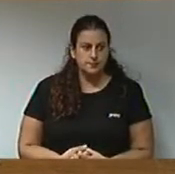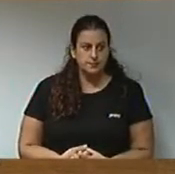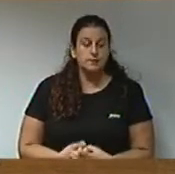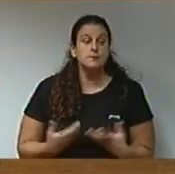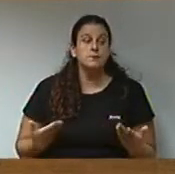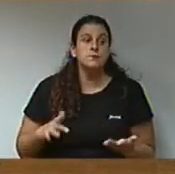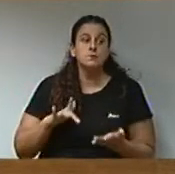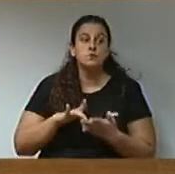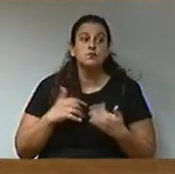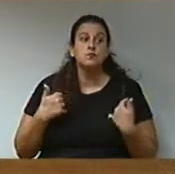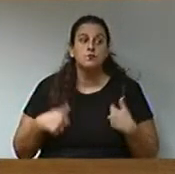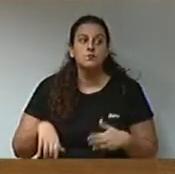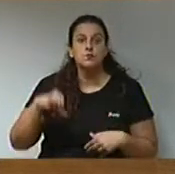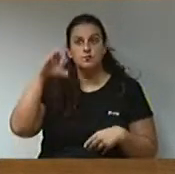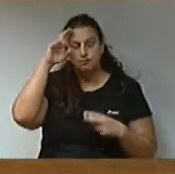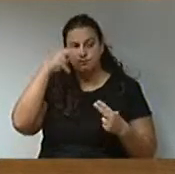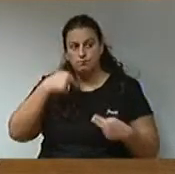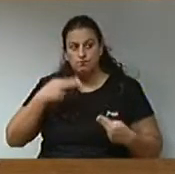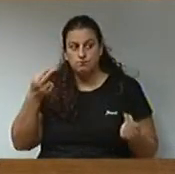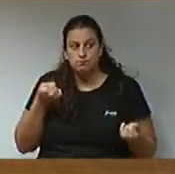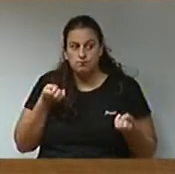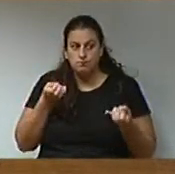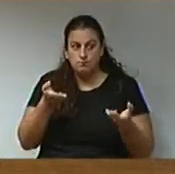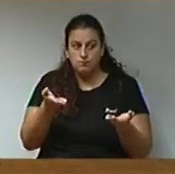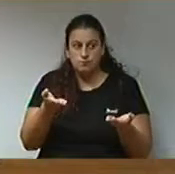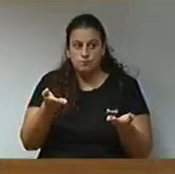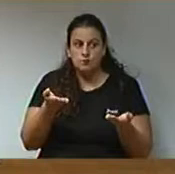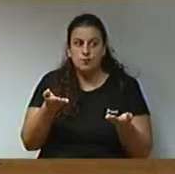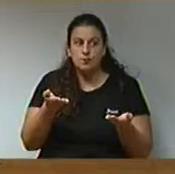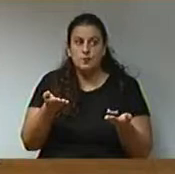Una vegada escoltada la declaració